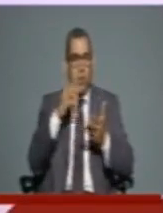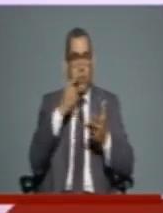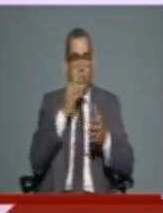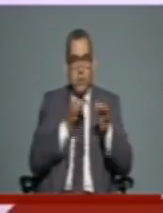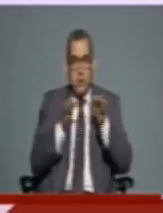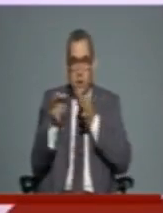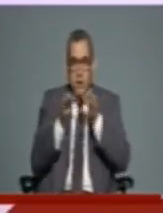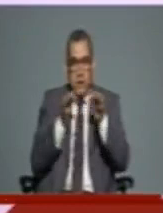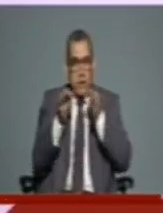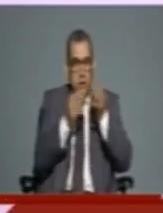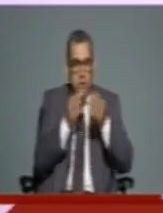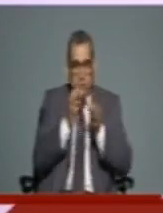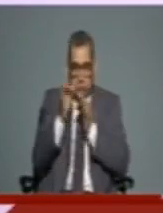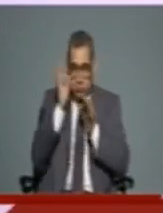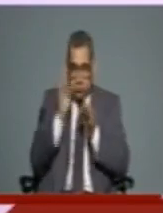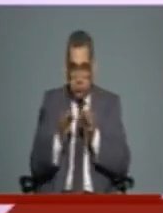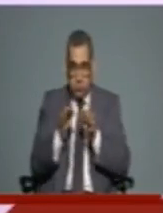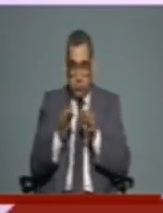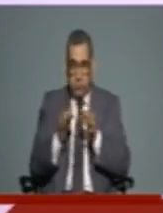بس